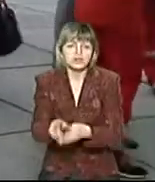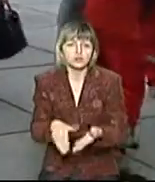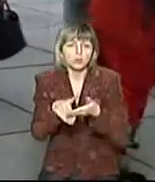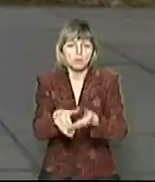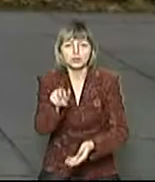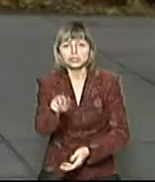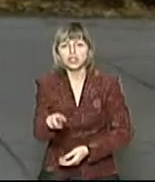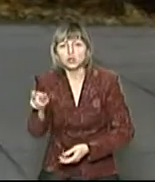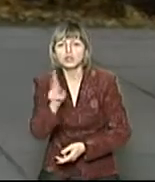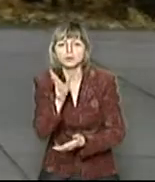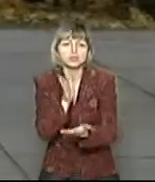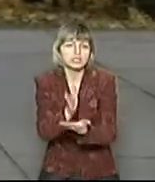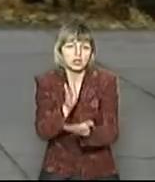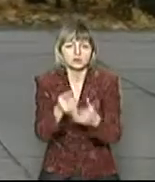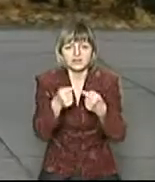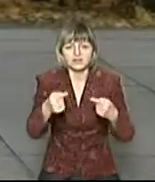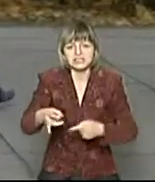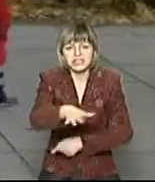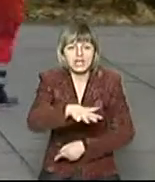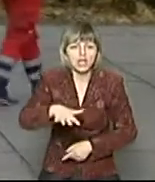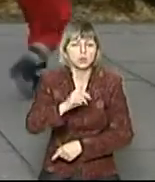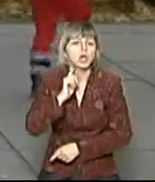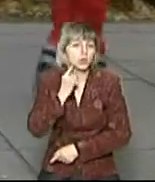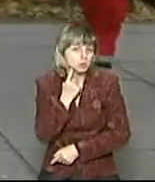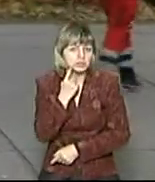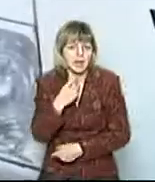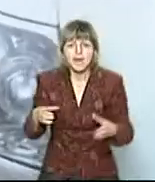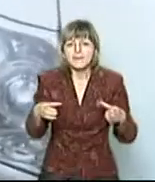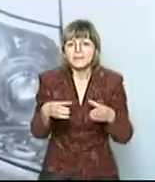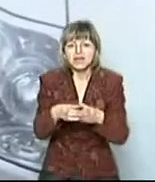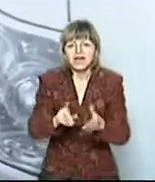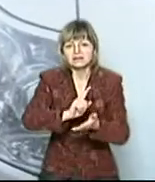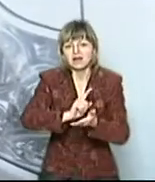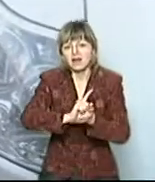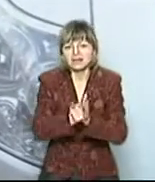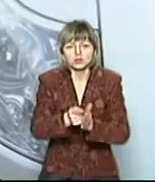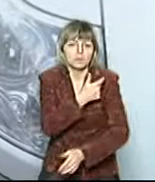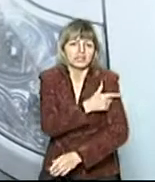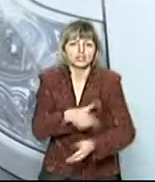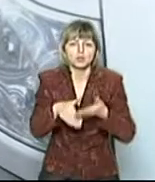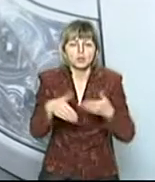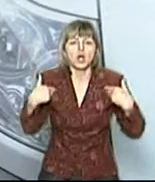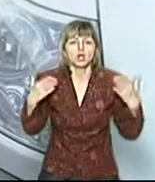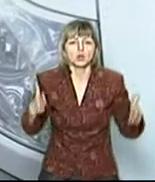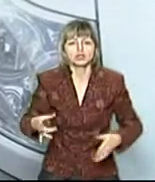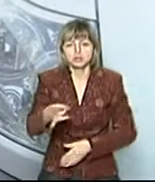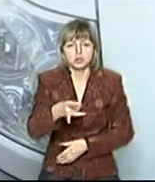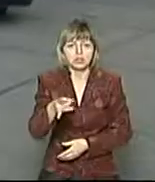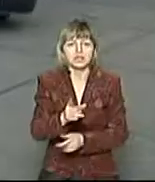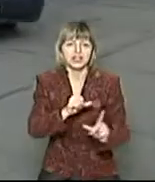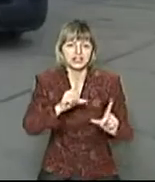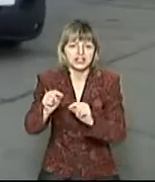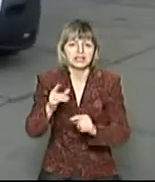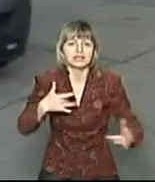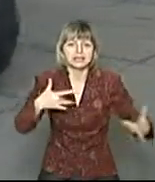допомогти людям, які знаходяться в різних районах Луцька. Бригада екстреної медичної допомоги Рожишинського району їде